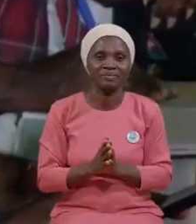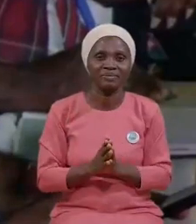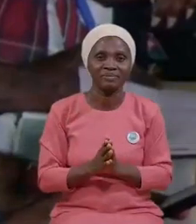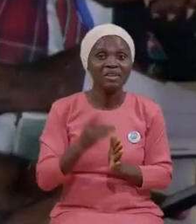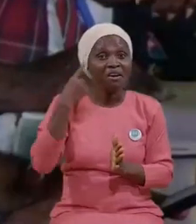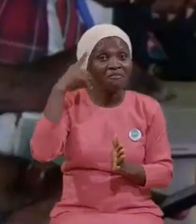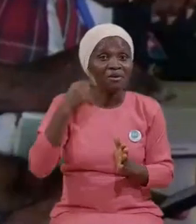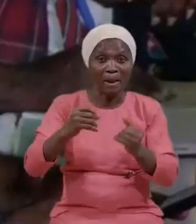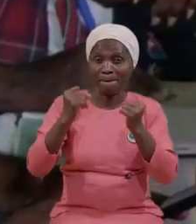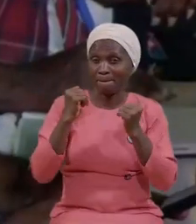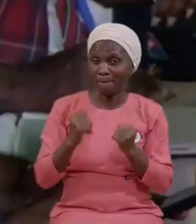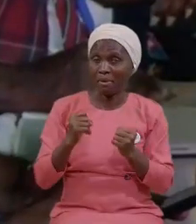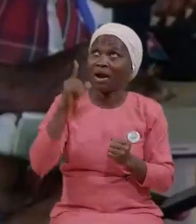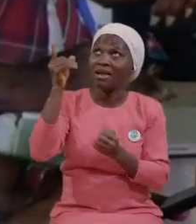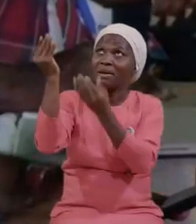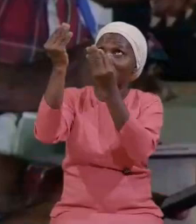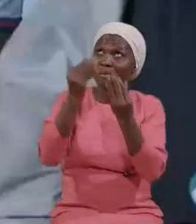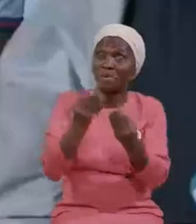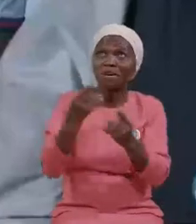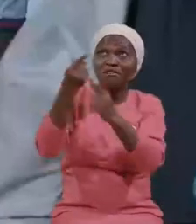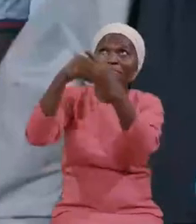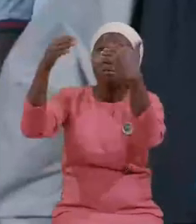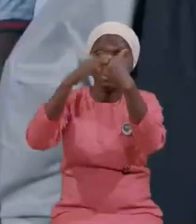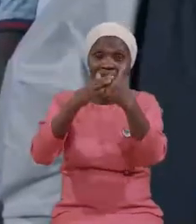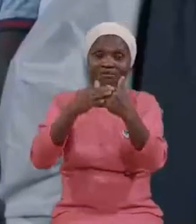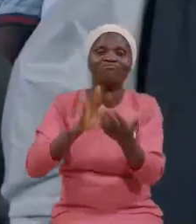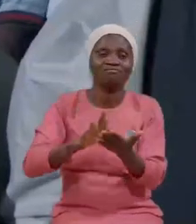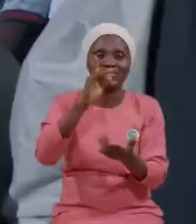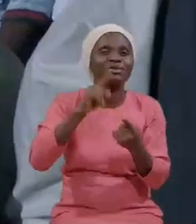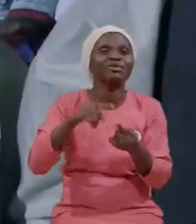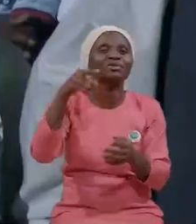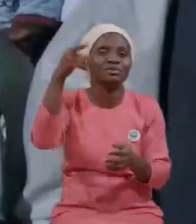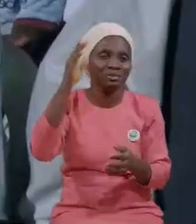Pour la puissance qu'il envoie du ciel, gloire à Dieu.